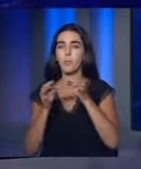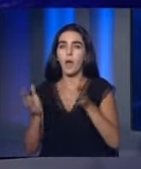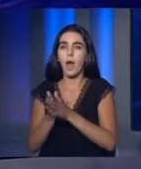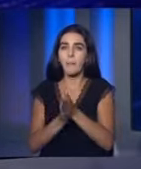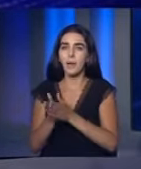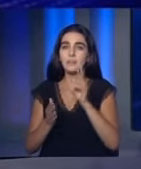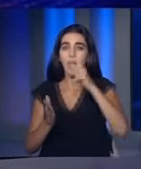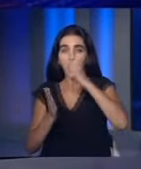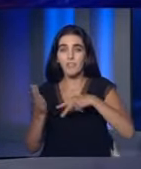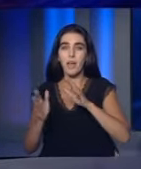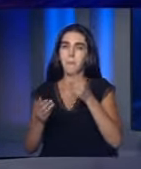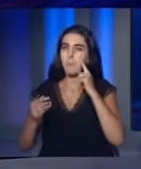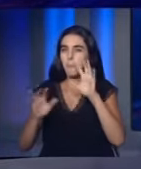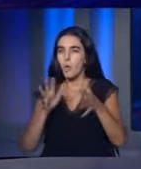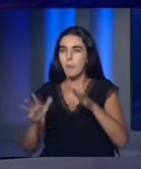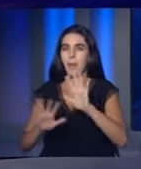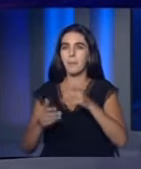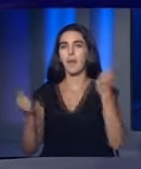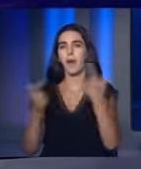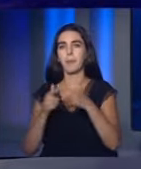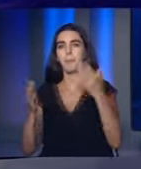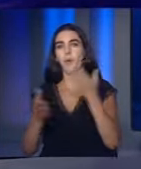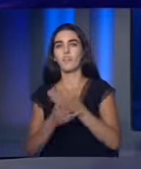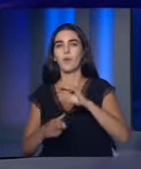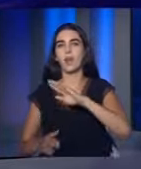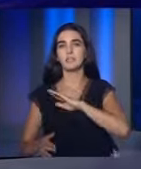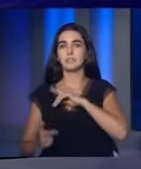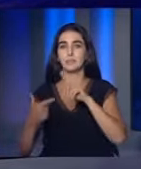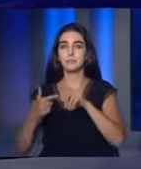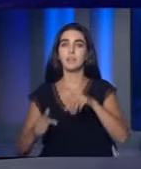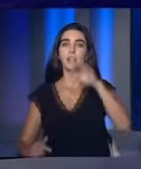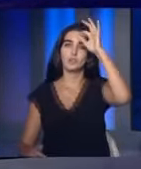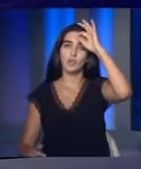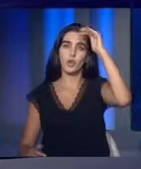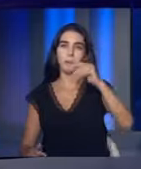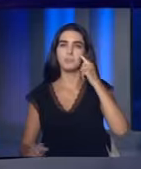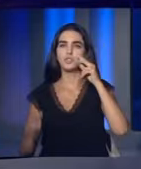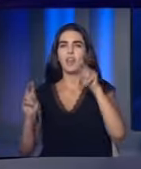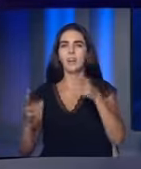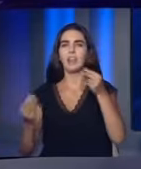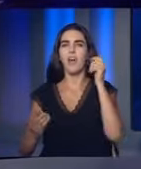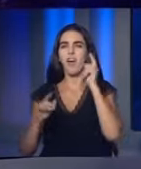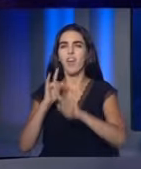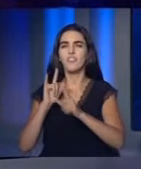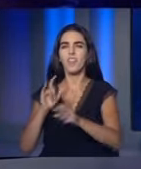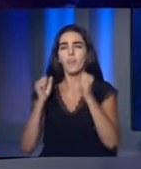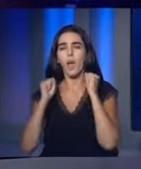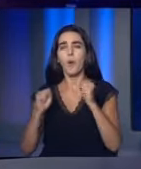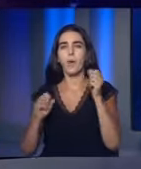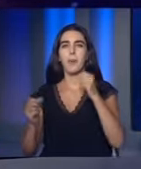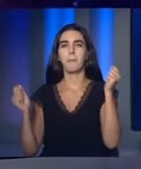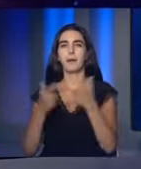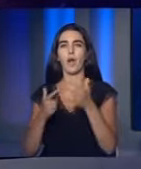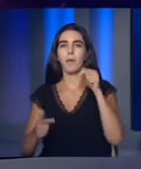للتفاوض على مقترحات حماس بخصوص اتفاق محتمل لوقف إطلاق النار في غزة. الجنوب يشهد